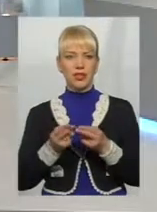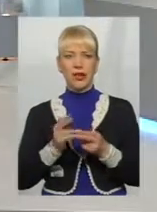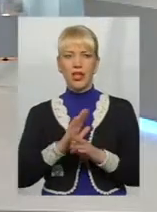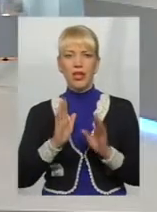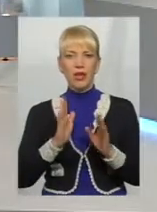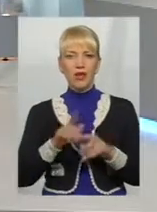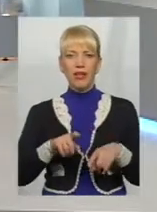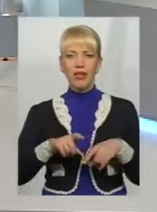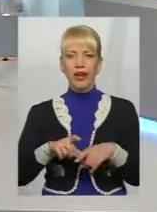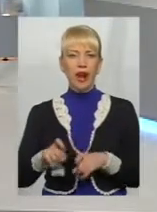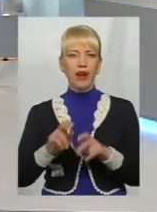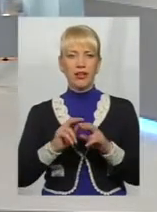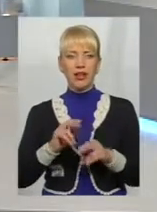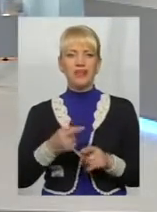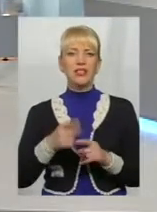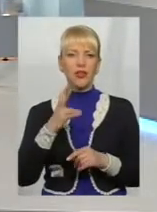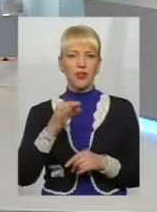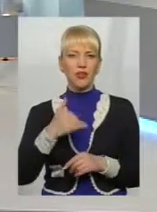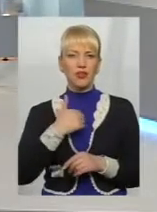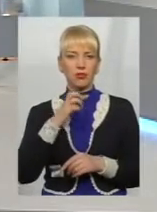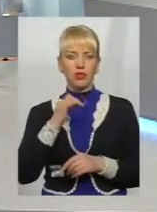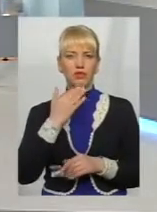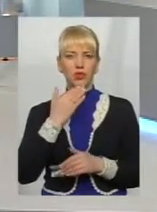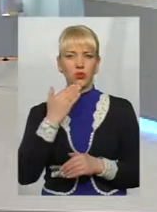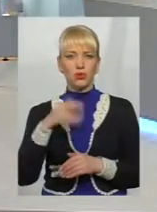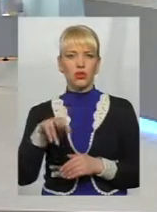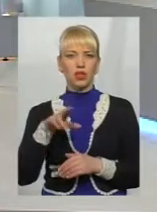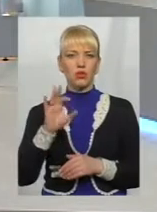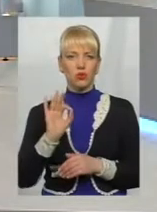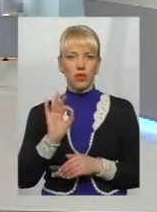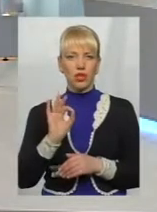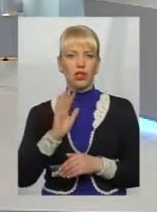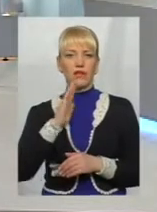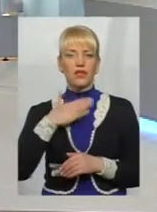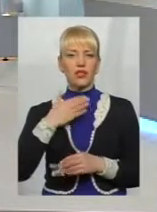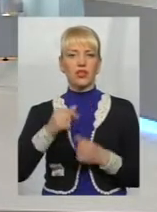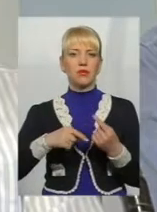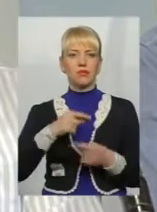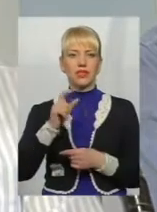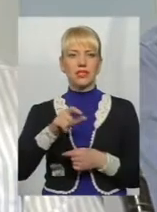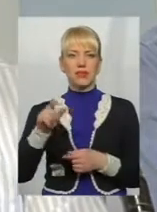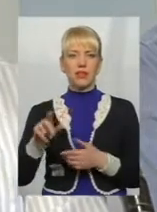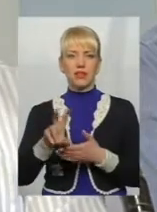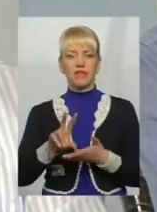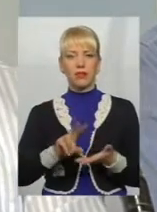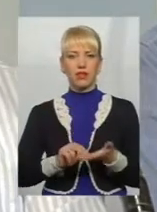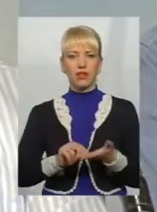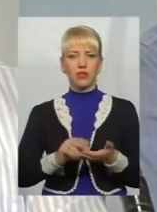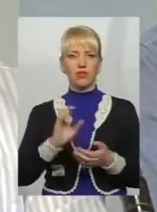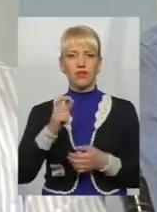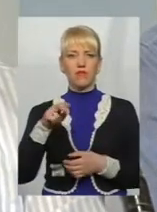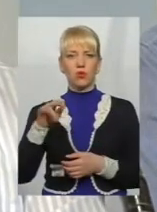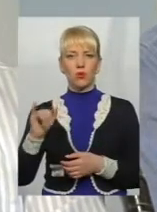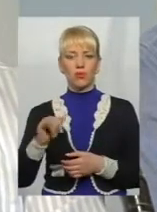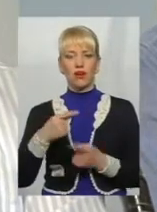легкій атлетиці. Я хотів би звернутися до наших бізнесменів. До прикладу, в Європі, в